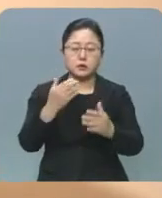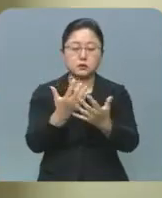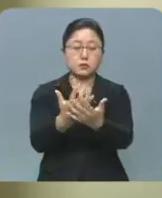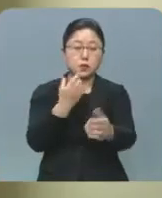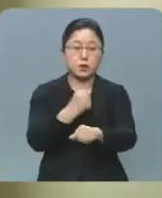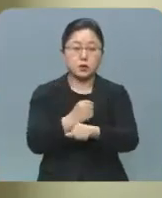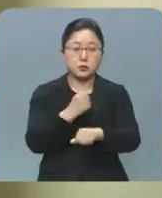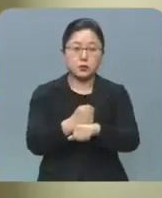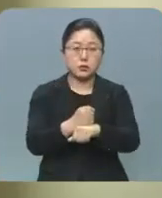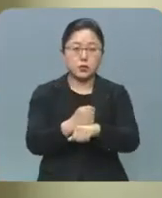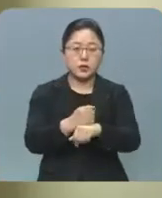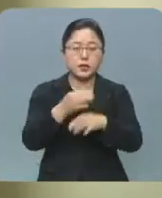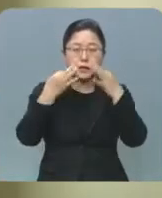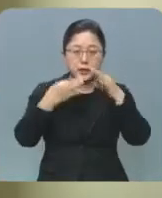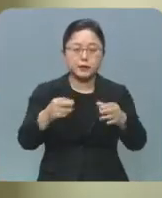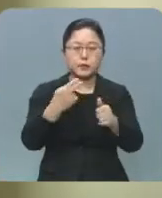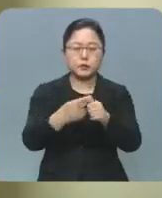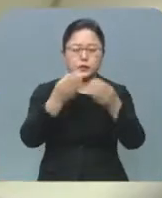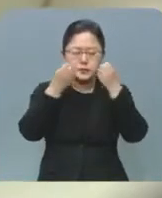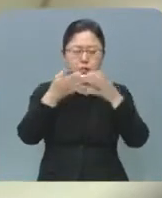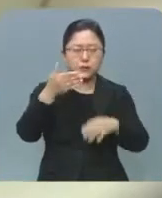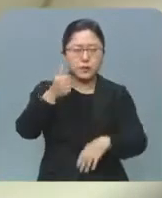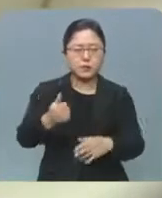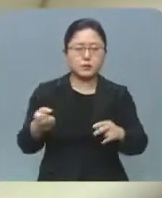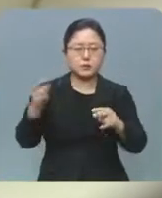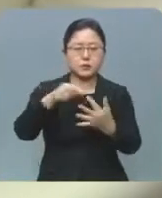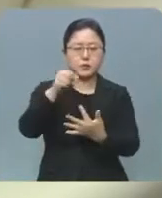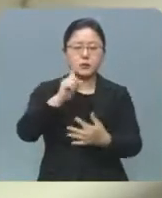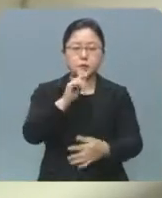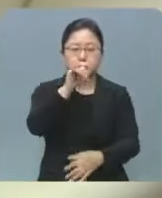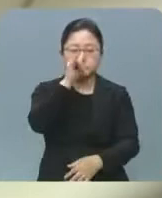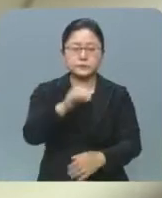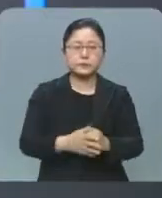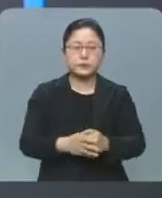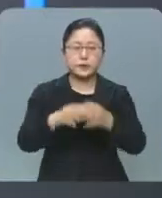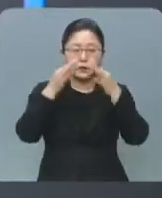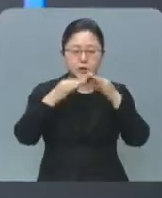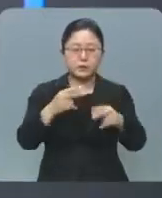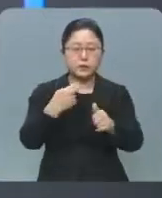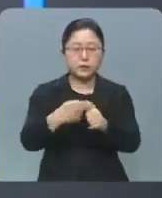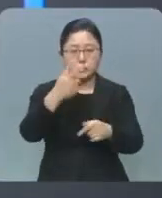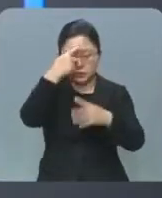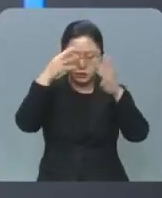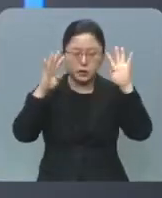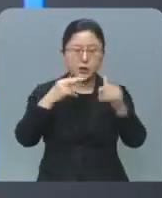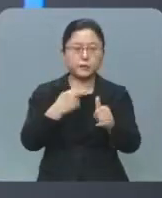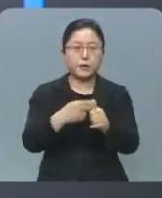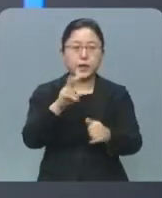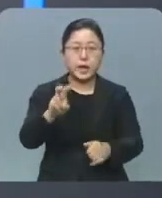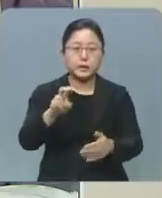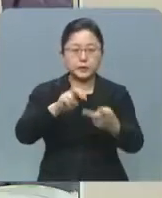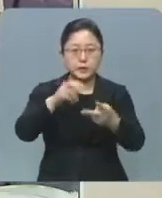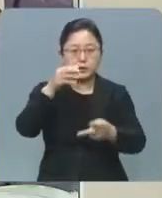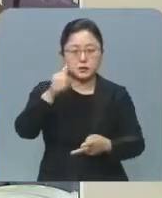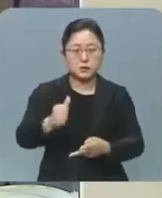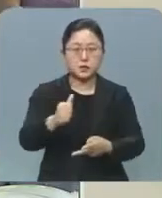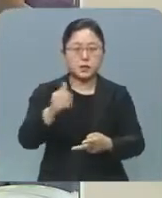열고 김권천 교수를 신임 회장으로 선출했다고 밝혔습니다. 김 교수는 조선대학교 병원